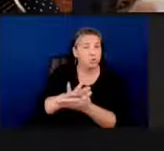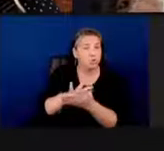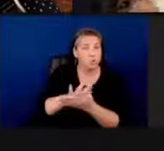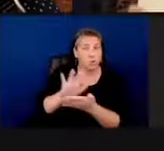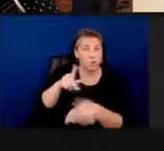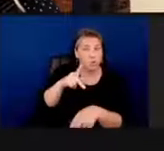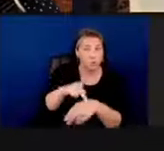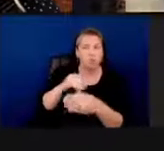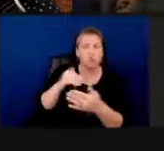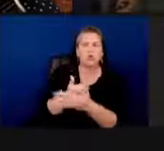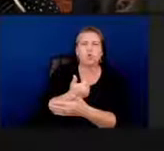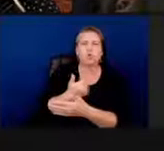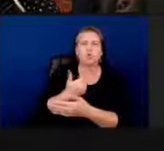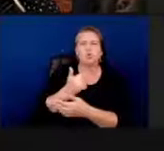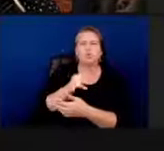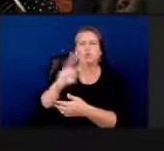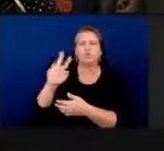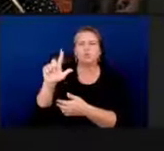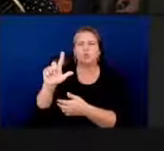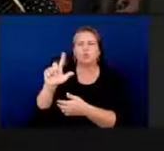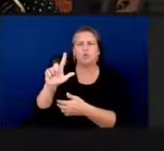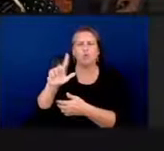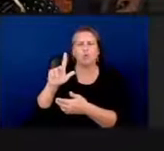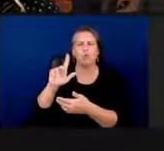هناك حاجة لأن ننظر إلى